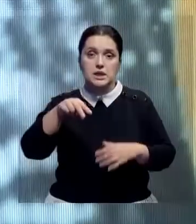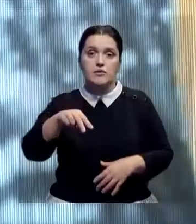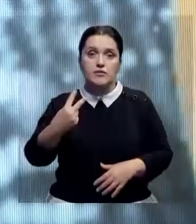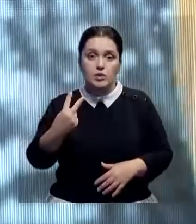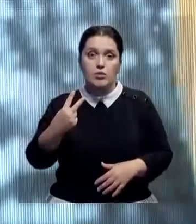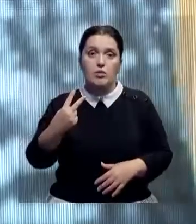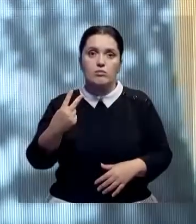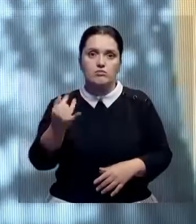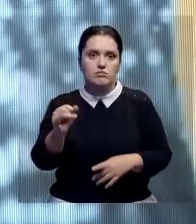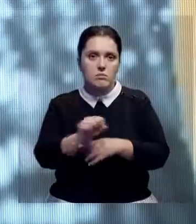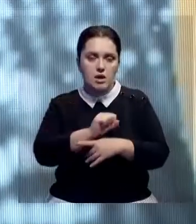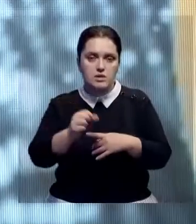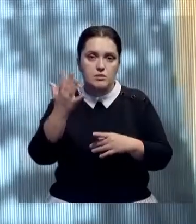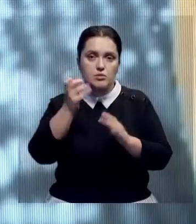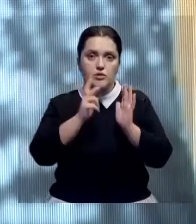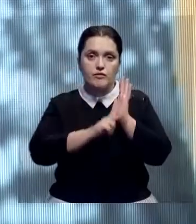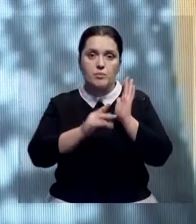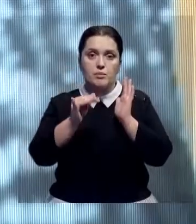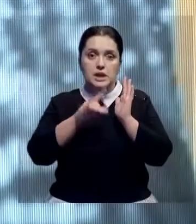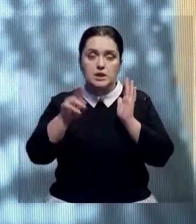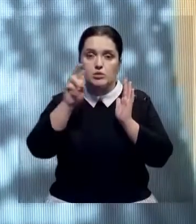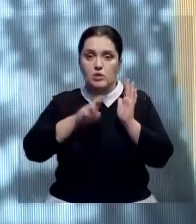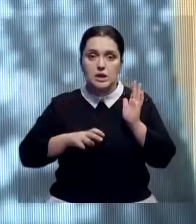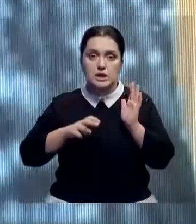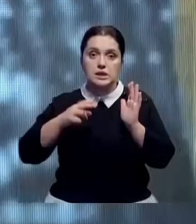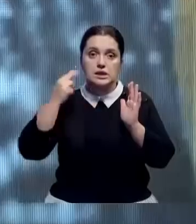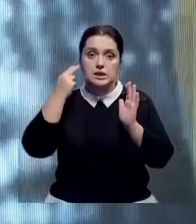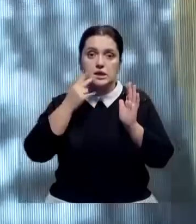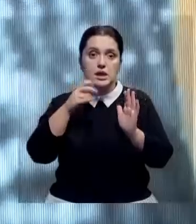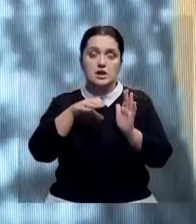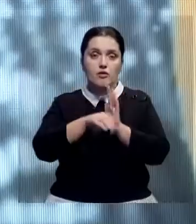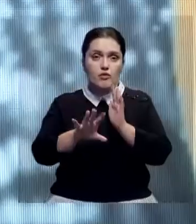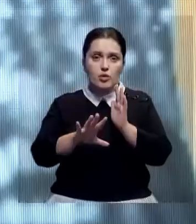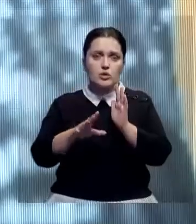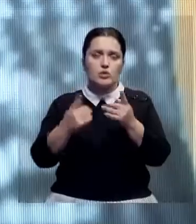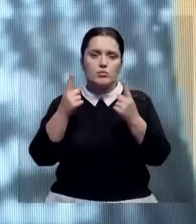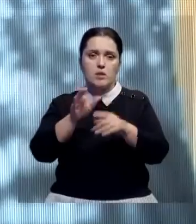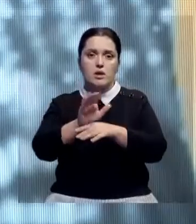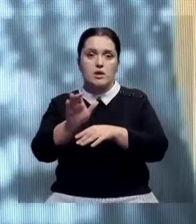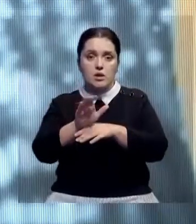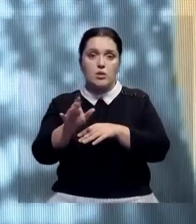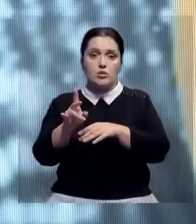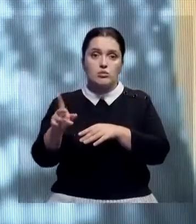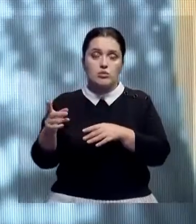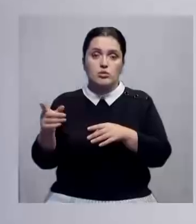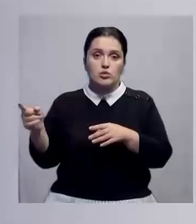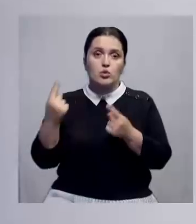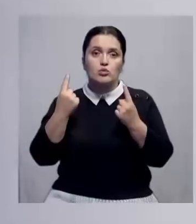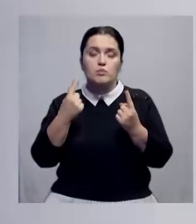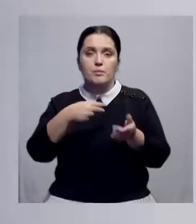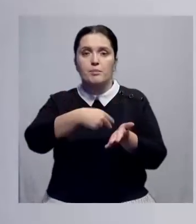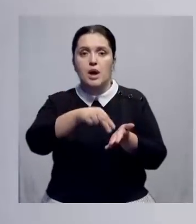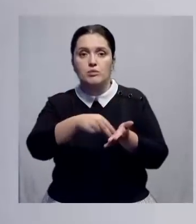достигли максимума – почти 580 миллиардов долларов. КНР хоть и не входит в число ведущих производителей чипов, но является крупнейшим